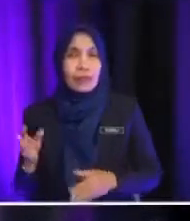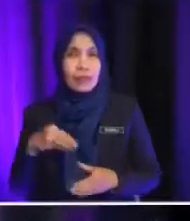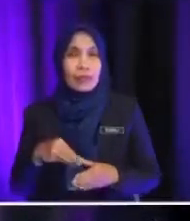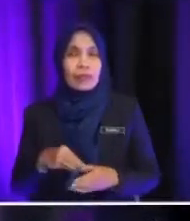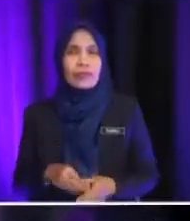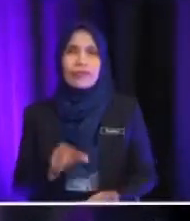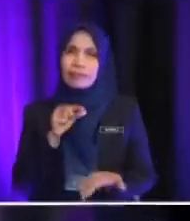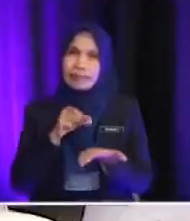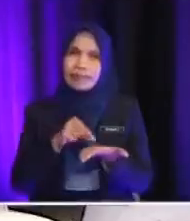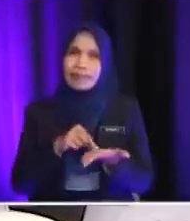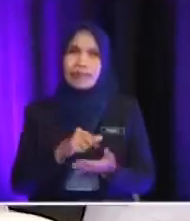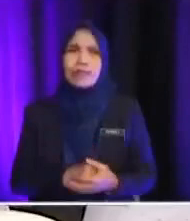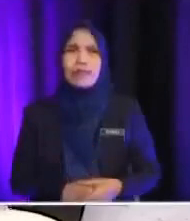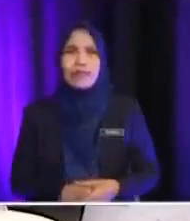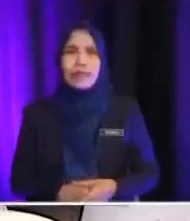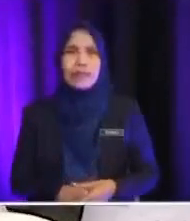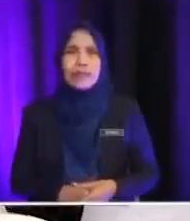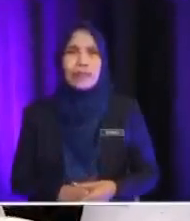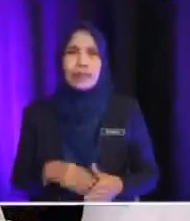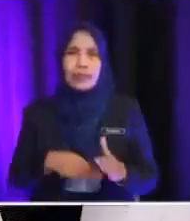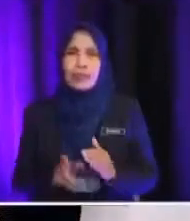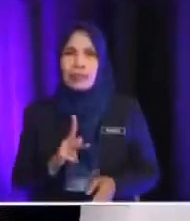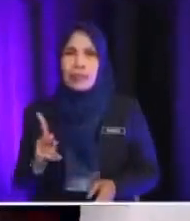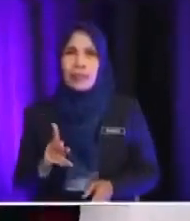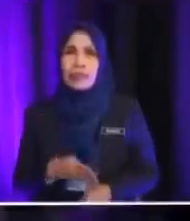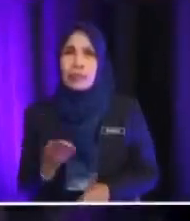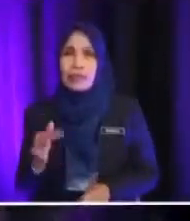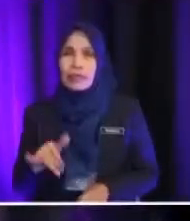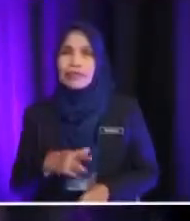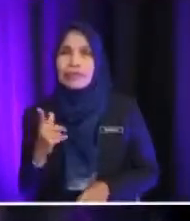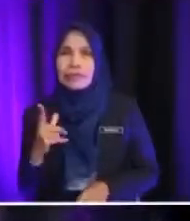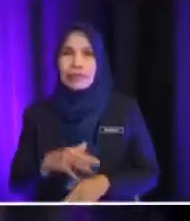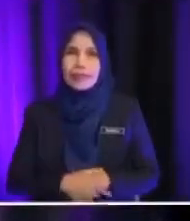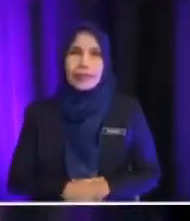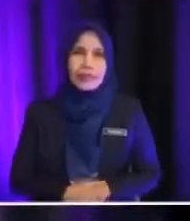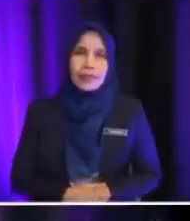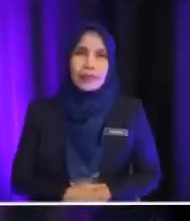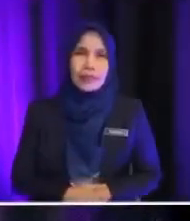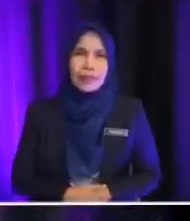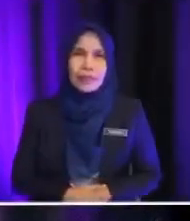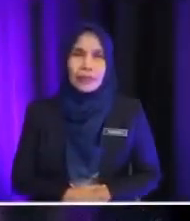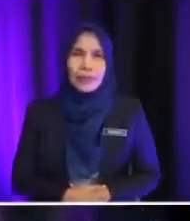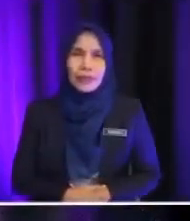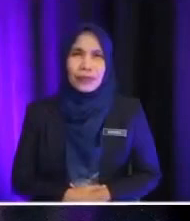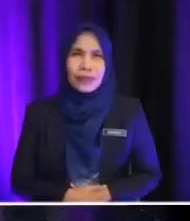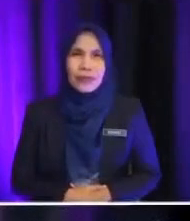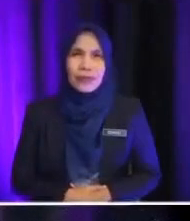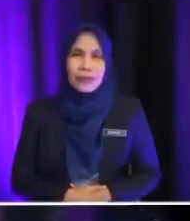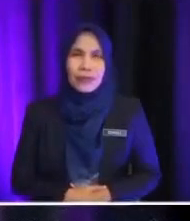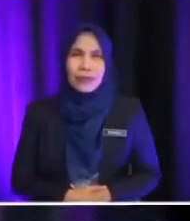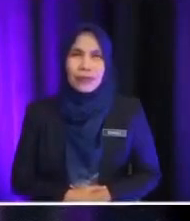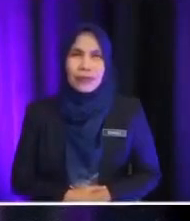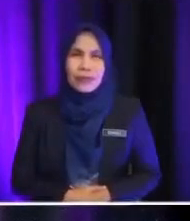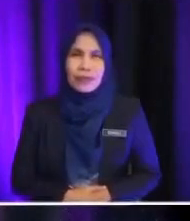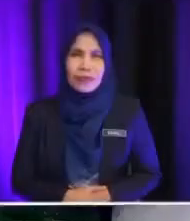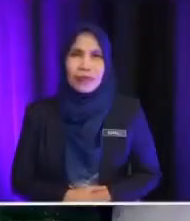Masukkan je bahan-bahan yang lain. Okey. Okey. Boleh guna sudu. Boleh guna sudu ni. Masukkan saja. Okey. Biar